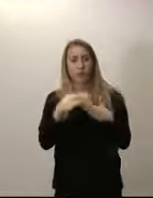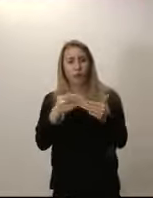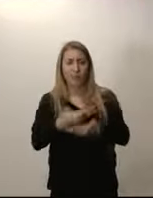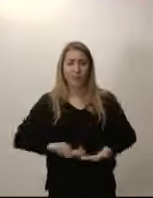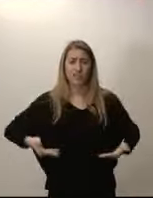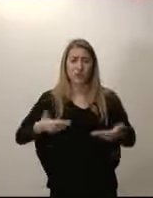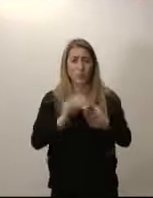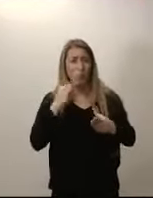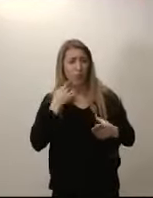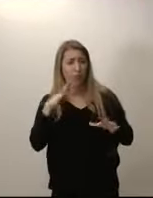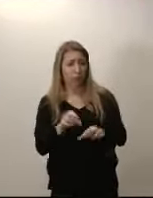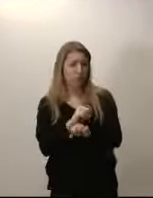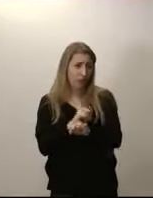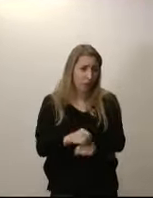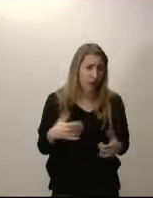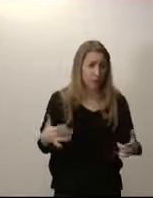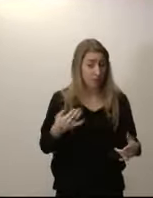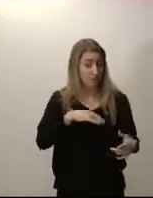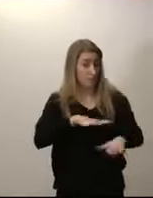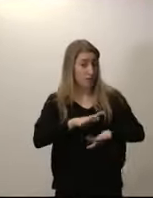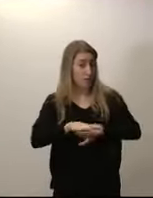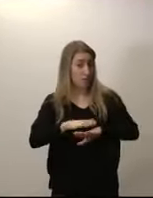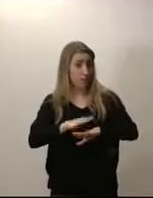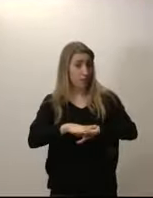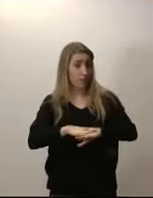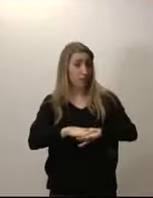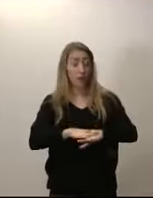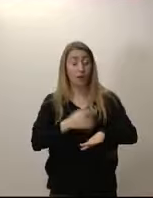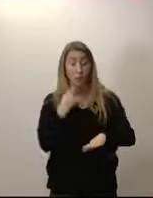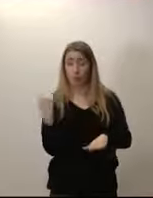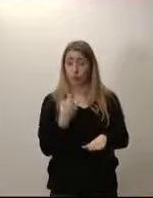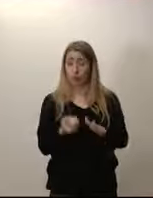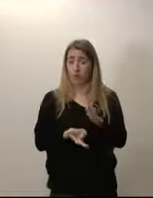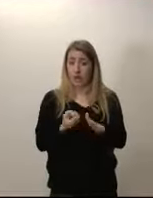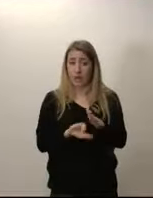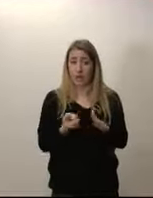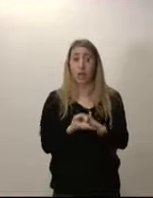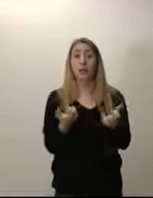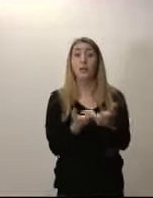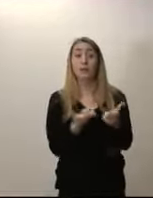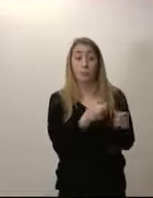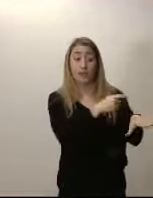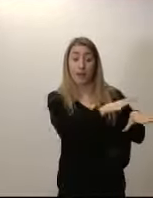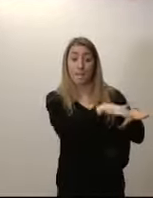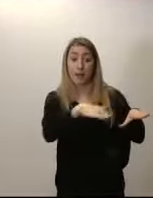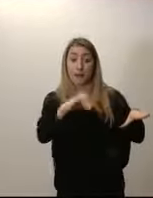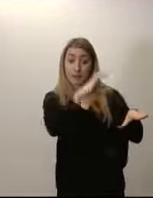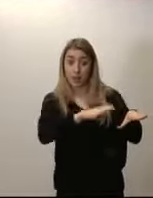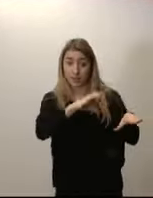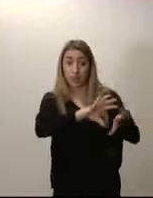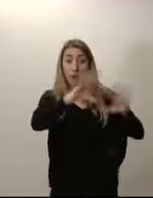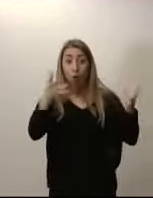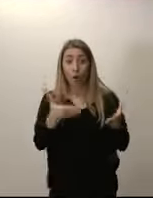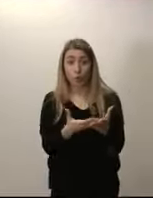d'abord, je vous rappelle que nous avons nous-mêmes trouvé un endettement important avec, et je ne cesserai de vous le répéter, le parking des Capucins qui représentait 13 millions